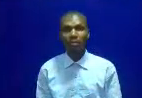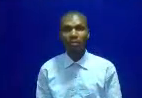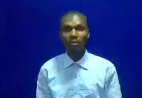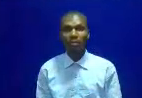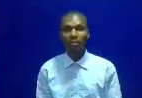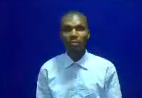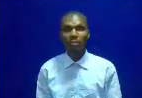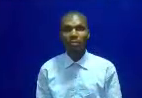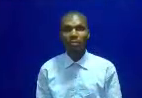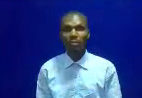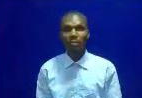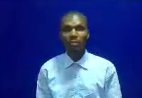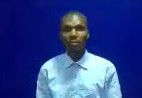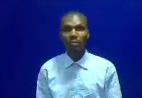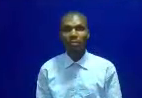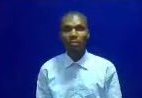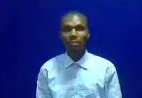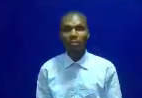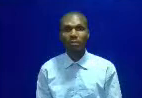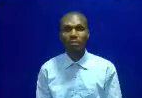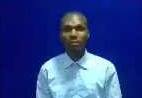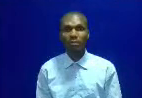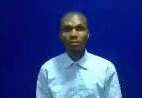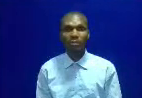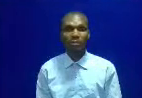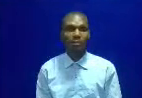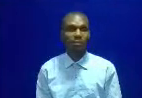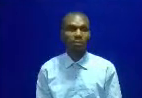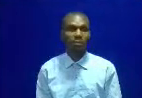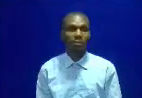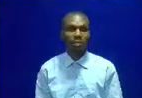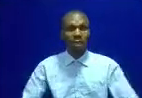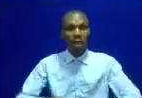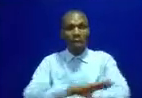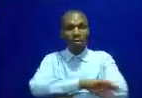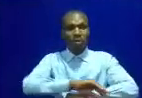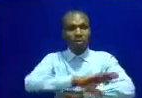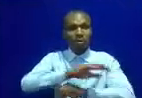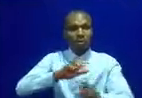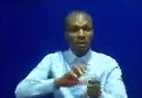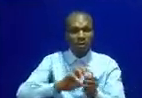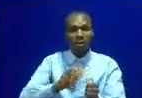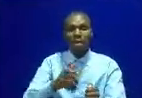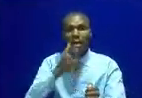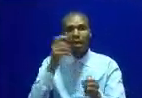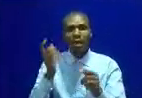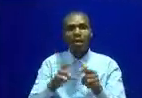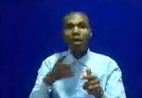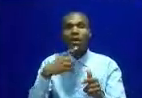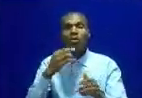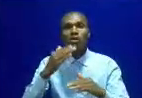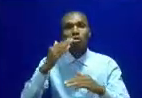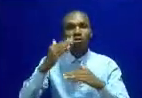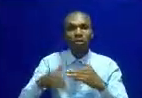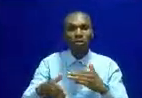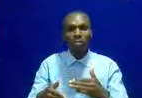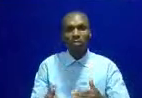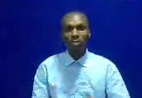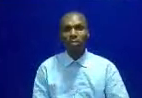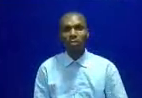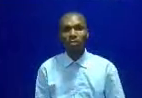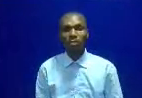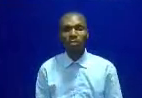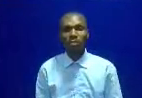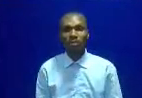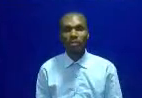chibando chinyinge sana chitali bandonke na bakana na batetika kumwita tulike solution yo kumwira